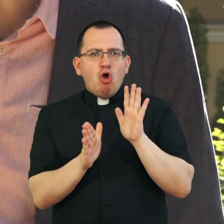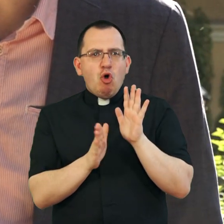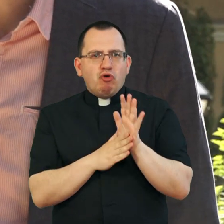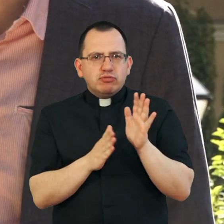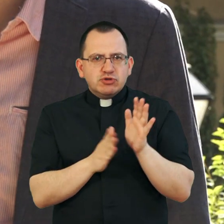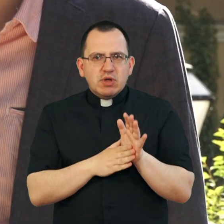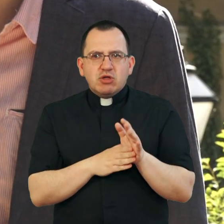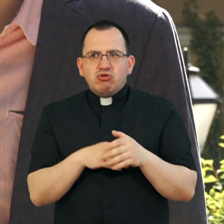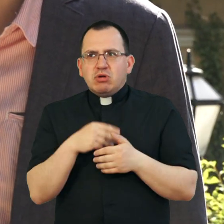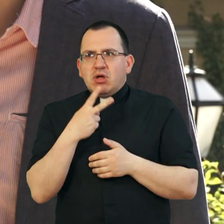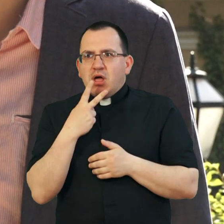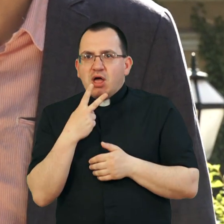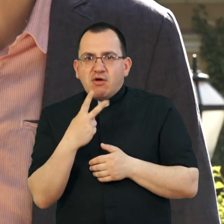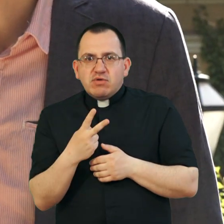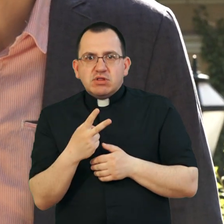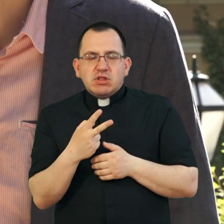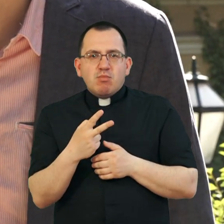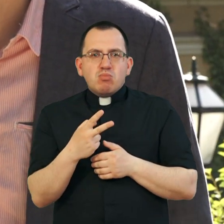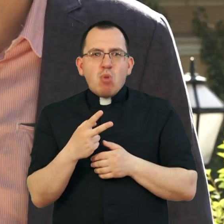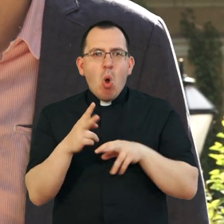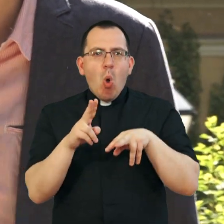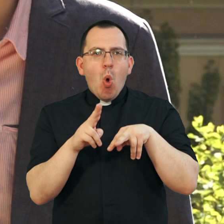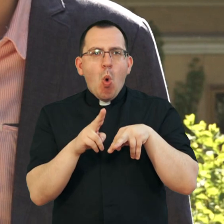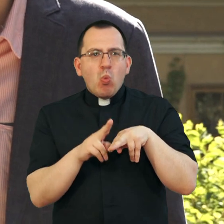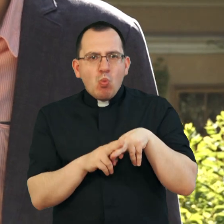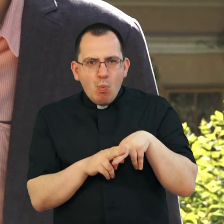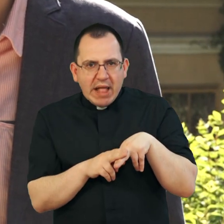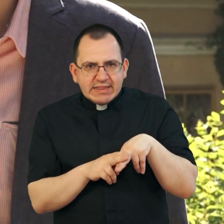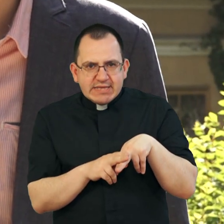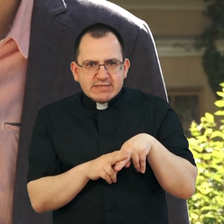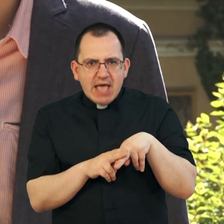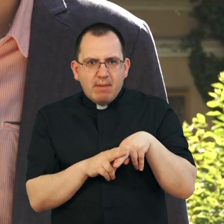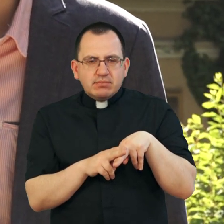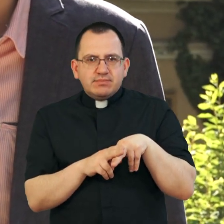tom humanizmu koji je vrlo intenzivno djeluje.